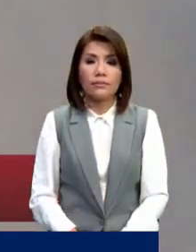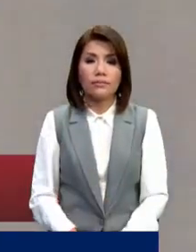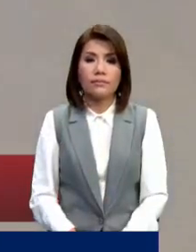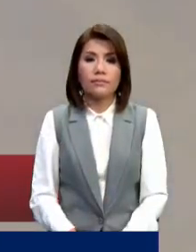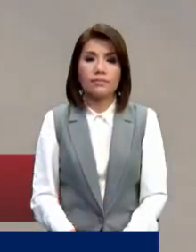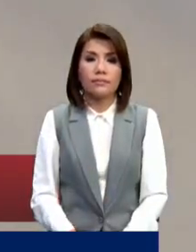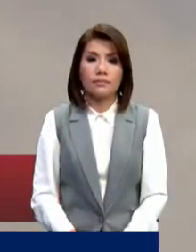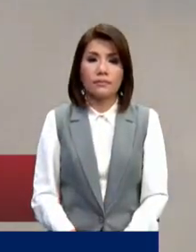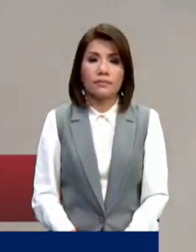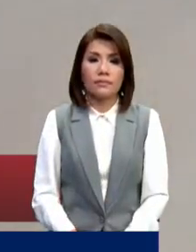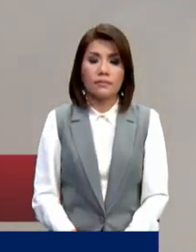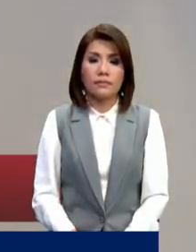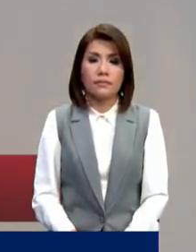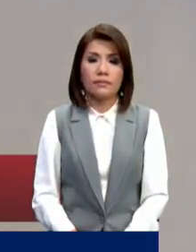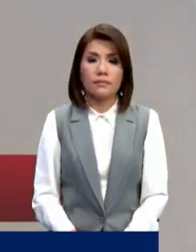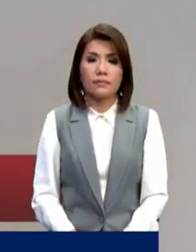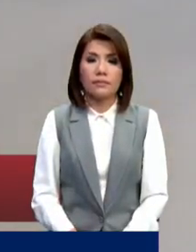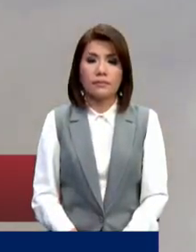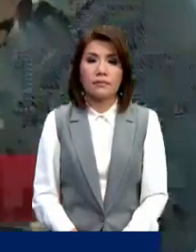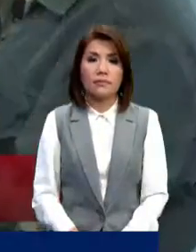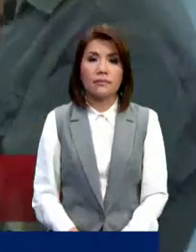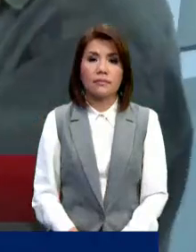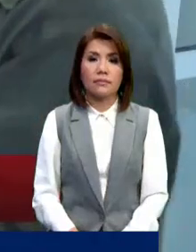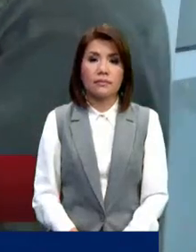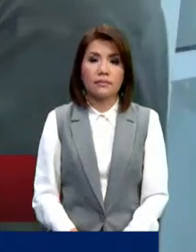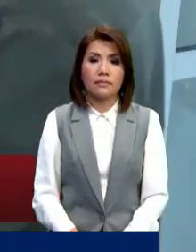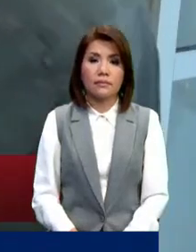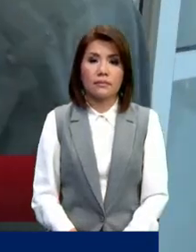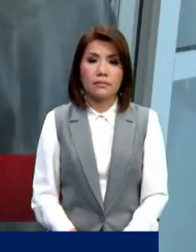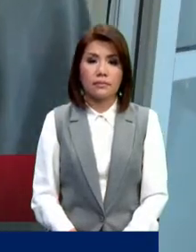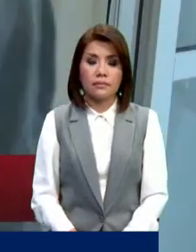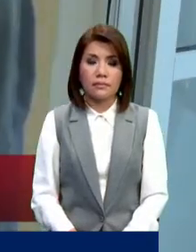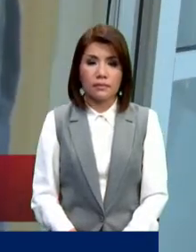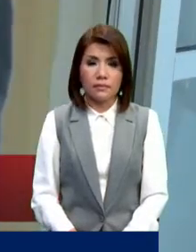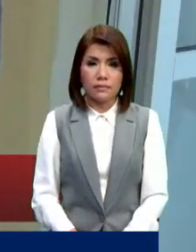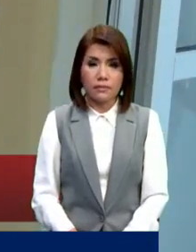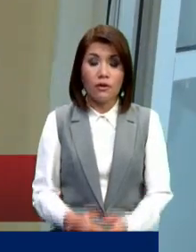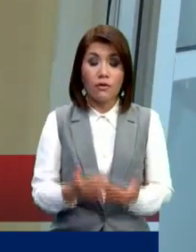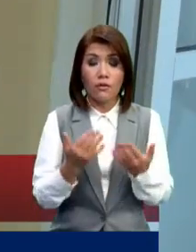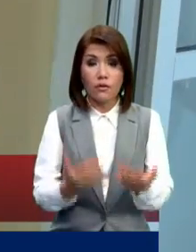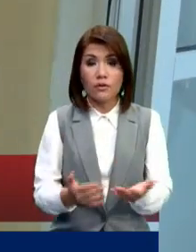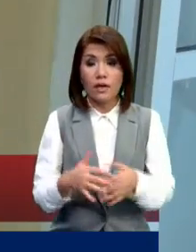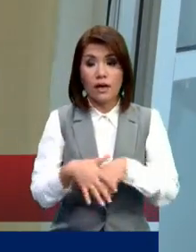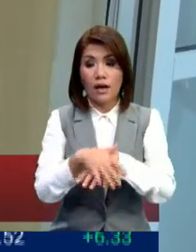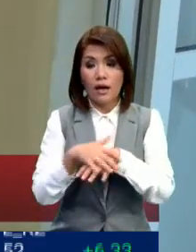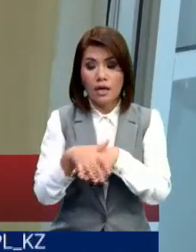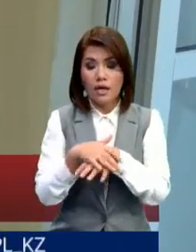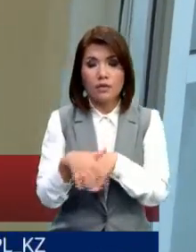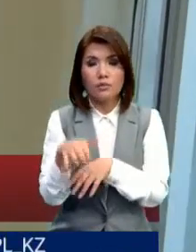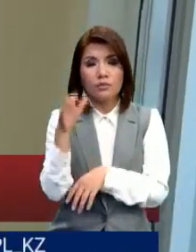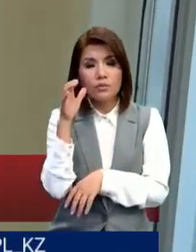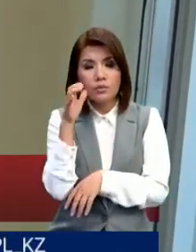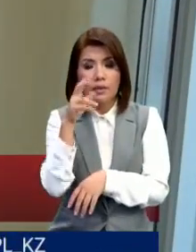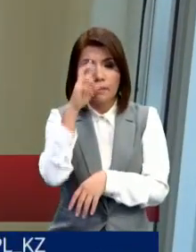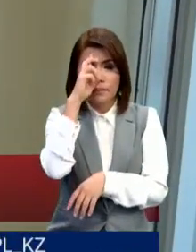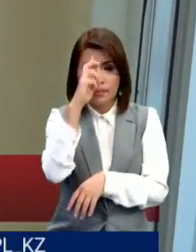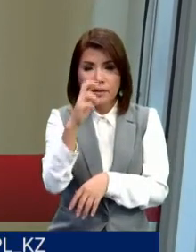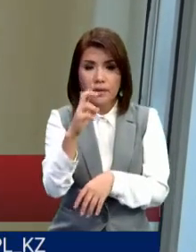бенчик надели? Ну, бенчик такой дали, все. Я Дощанова. Осылайша халық үніне құлақ асатын